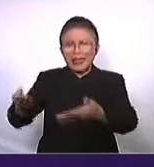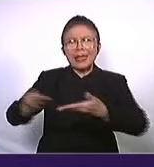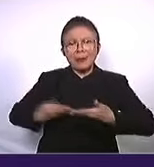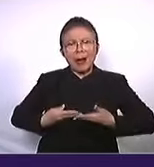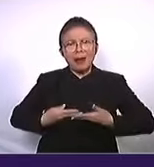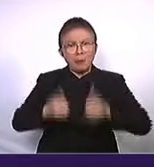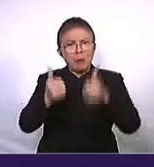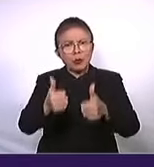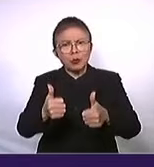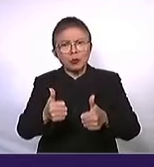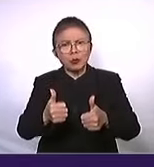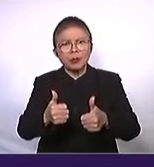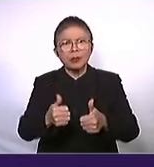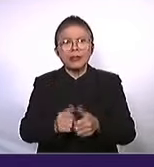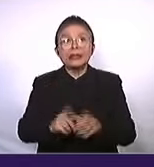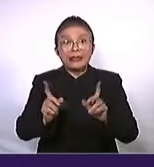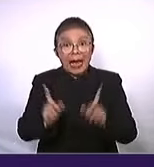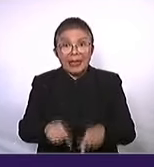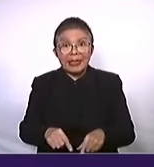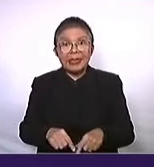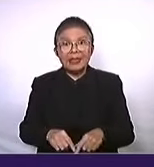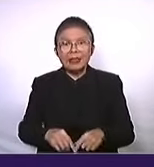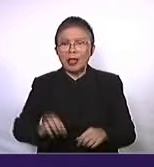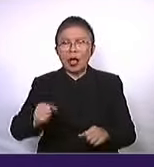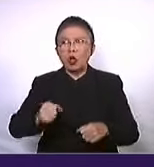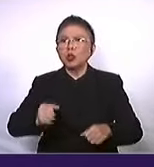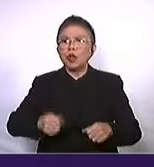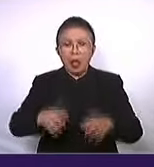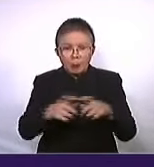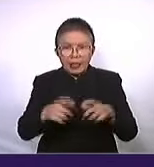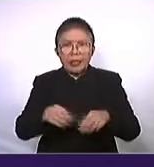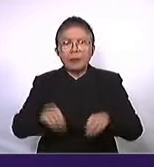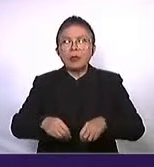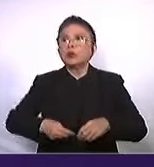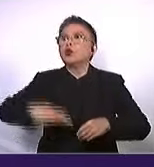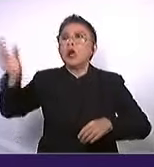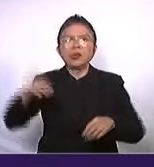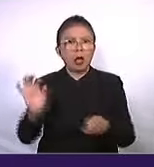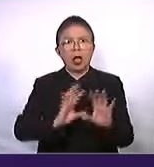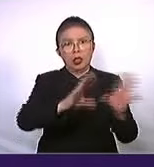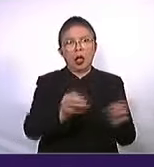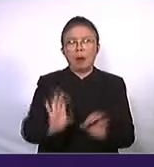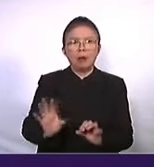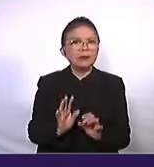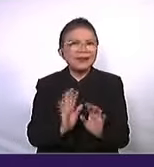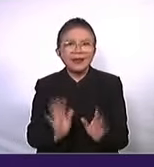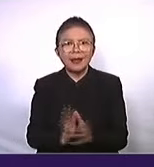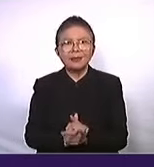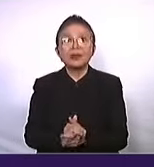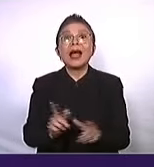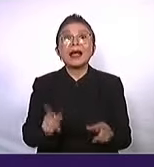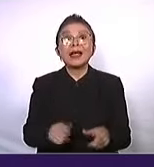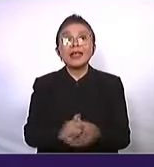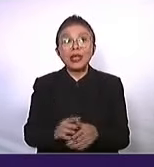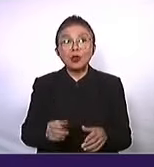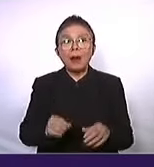produktif. Sehingga juga tidak susah misalnya untuk diterima oleh dunia internasional. Saya kira itu